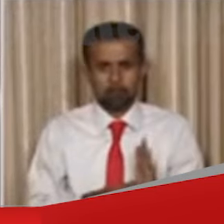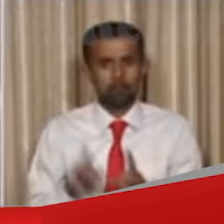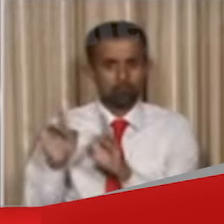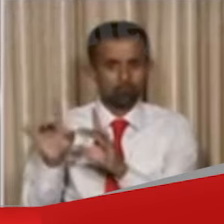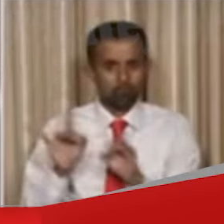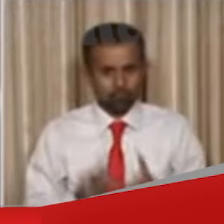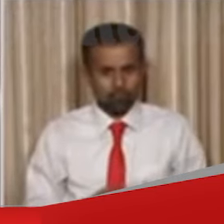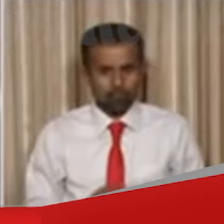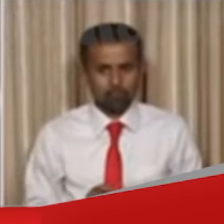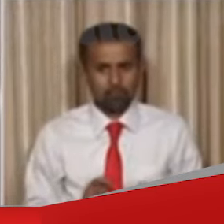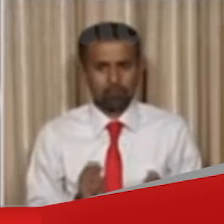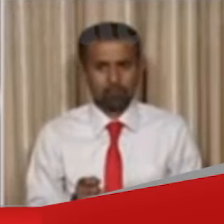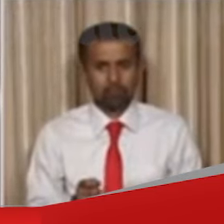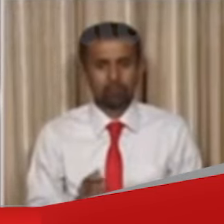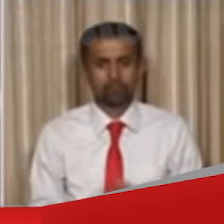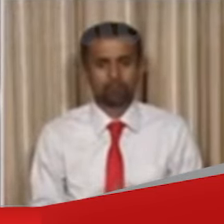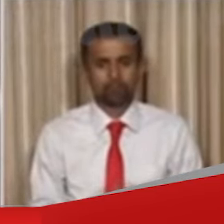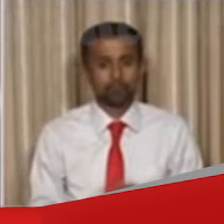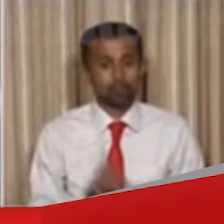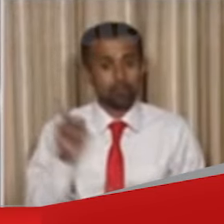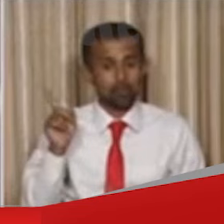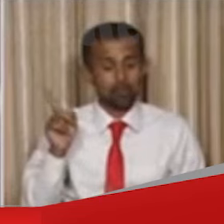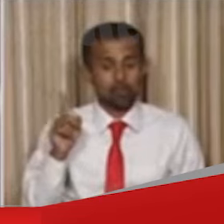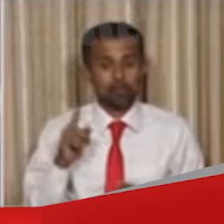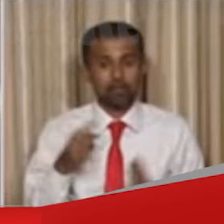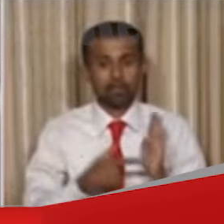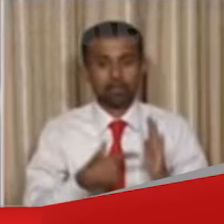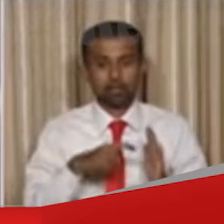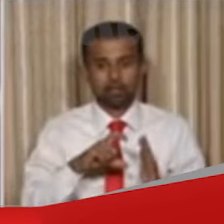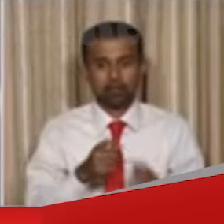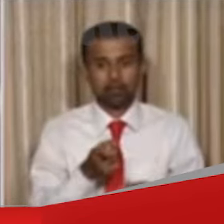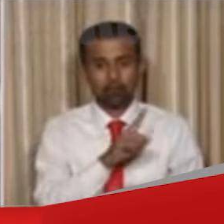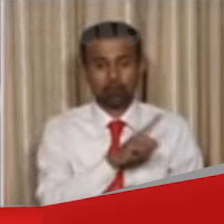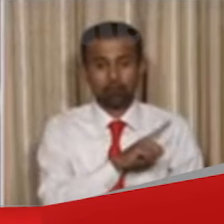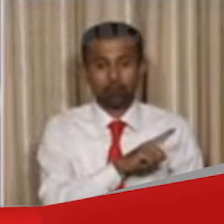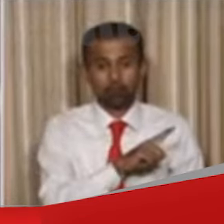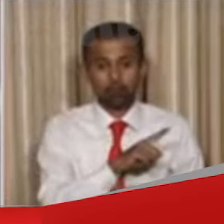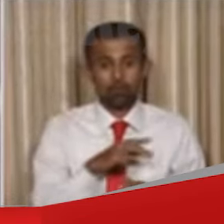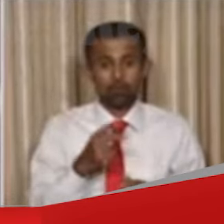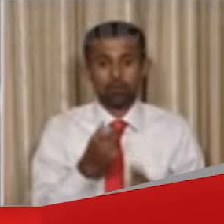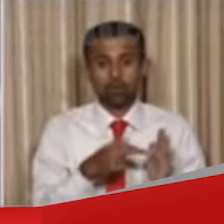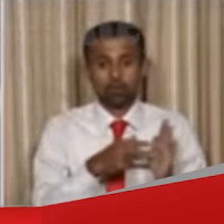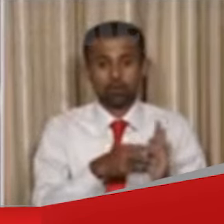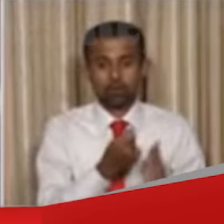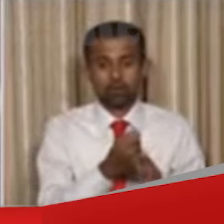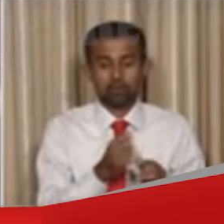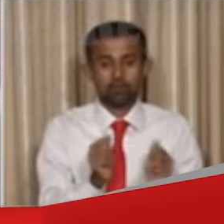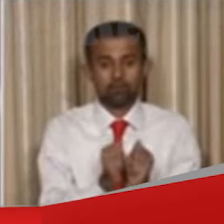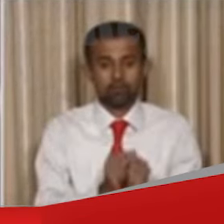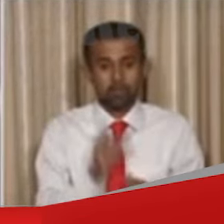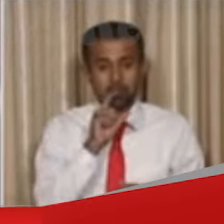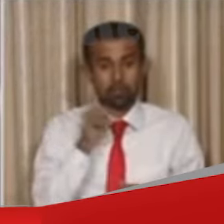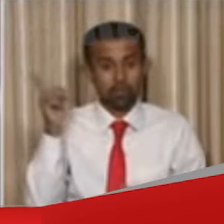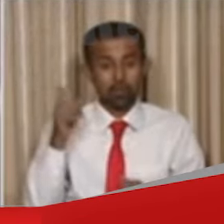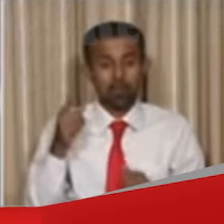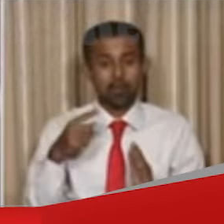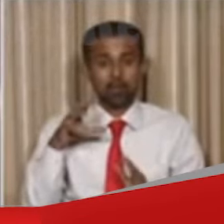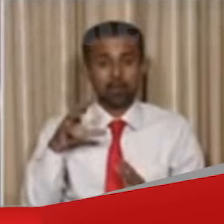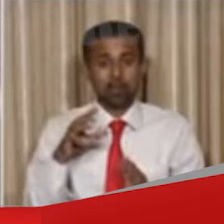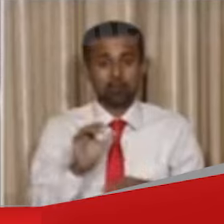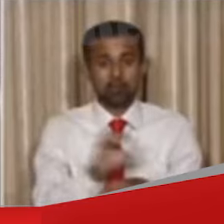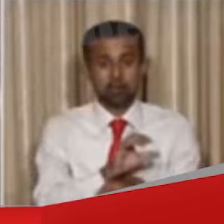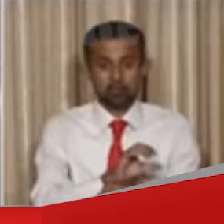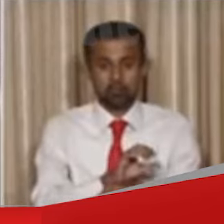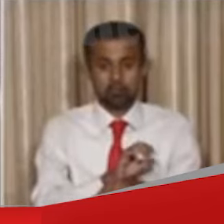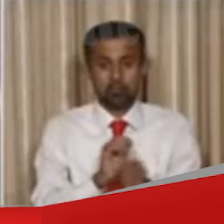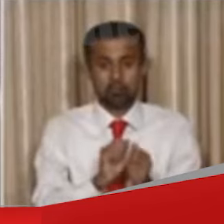මේක ඉදිරිපත් කරලා තියෙන්නේ. ඒ රටේ තිබෙන තාක්ෂණ අනිකුත් ආර්ථික ක්‍රියාවලියත් එක්ක බලනකොට ඒ රට ඩිජිටල් කරණය වෙලා